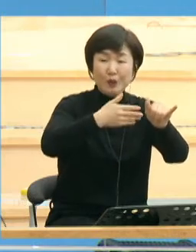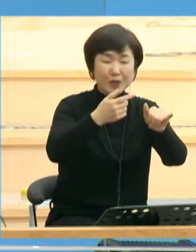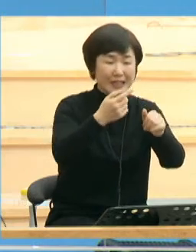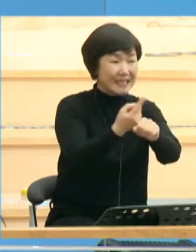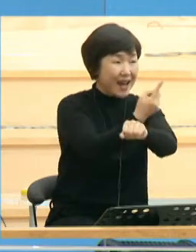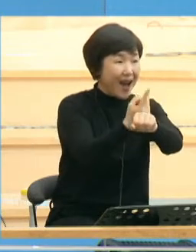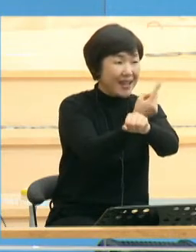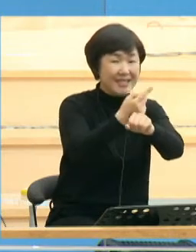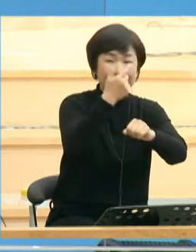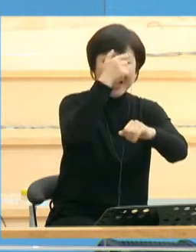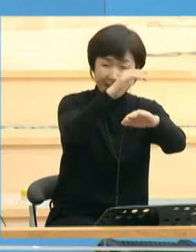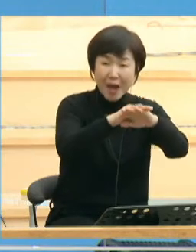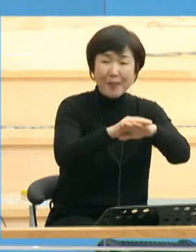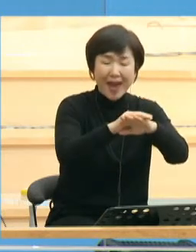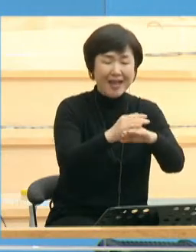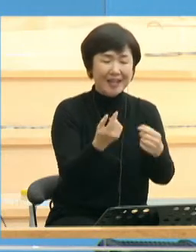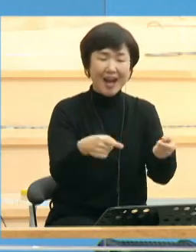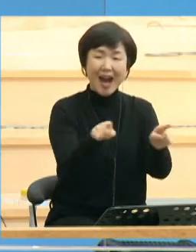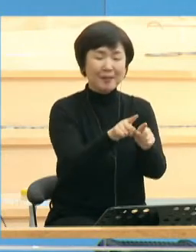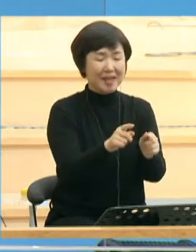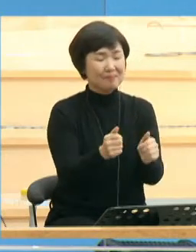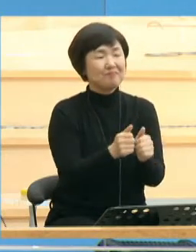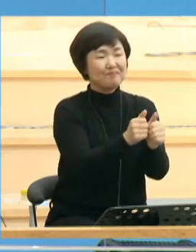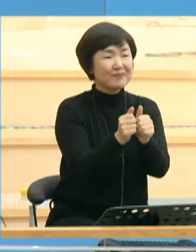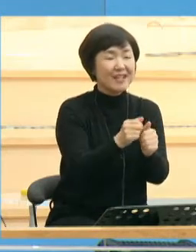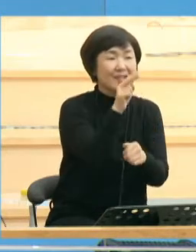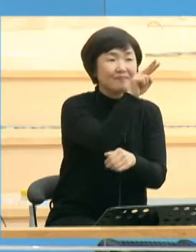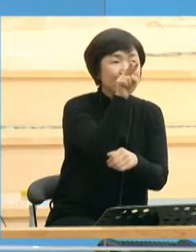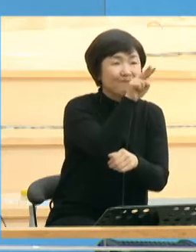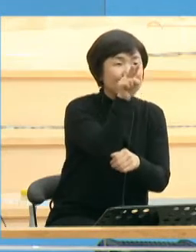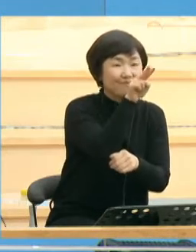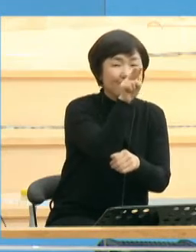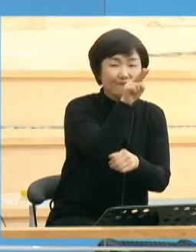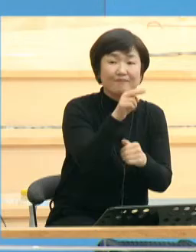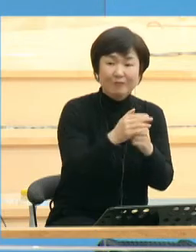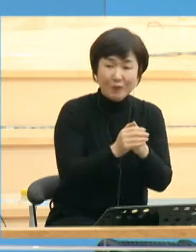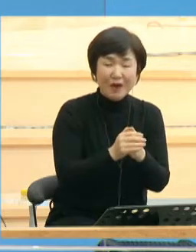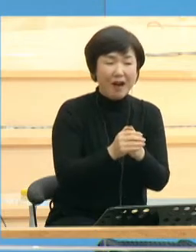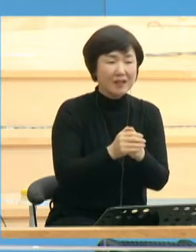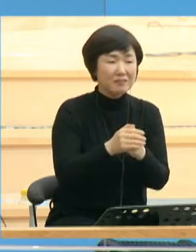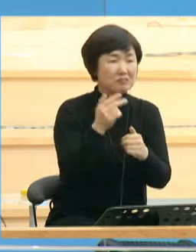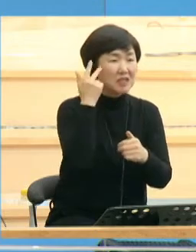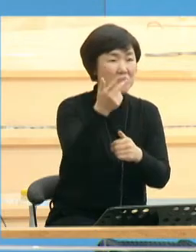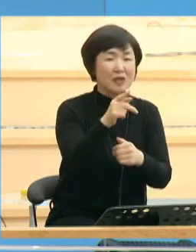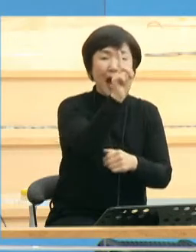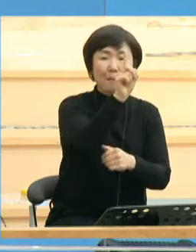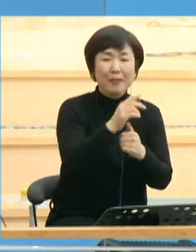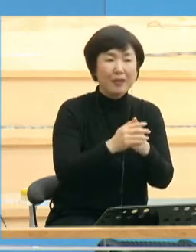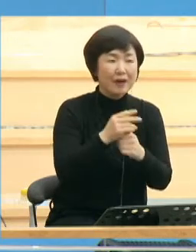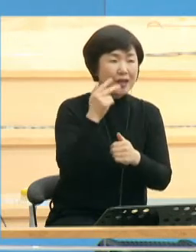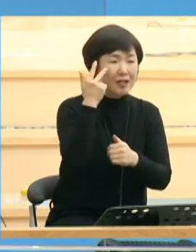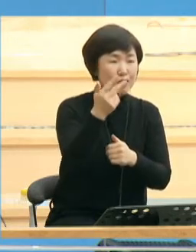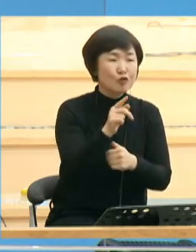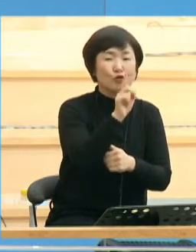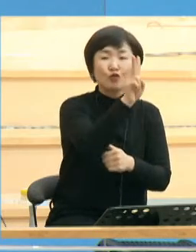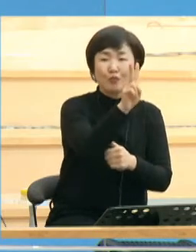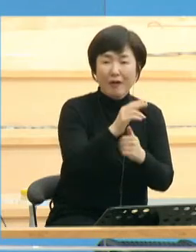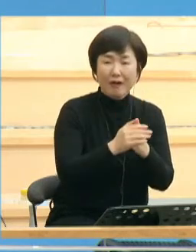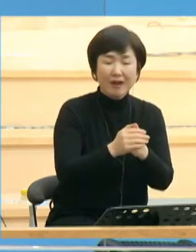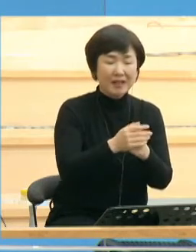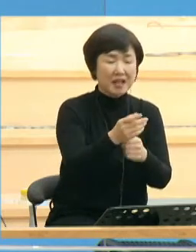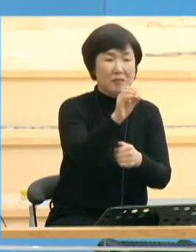봐 주면 같이 써주면 틀어주면 내가 그 1시간 틀어 것도 일주일에 골라 1번 아니면 두번 틀어주면